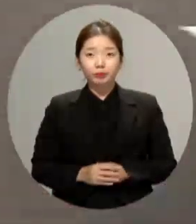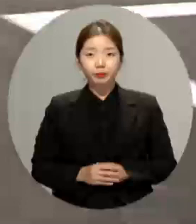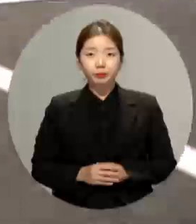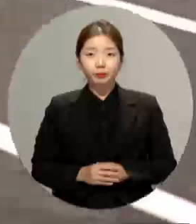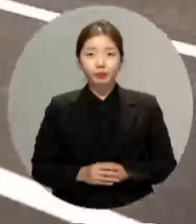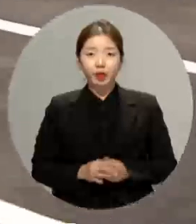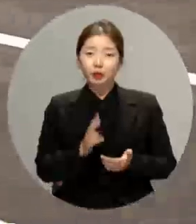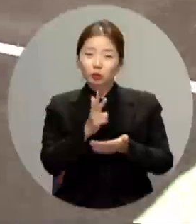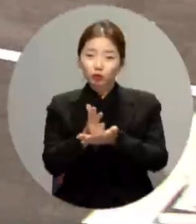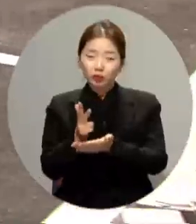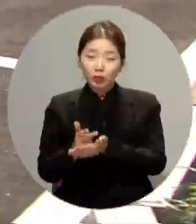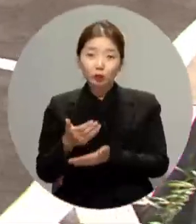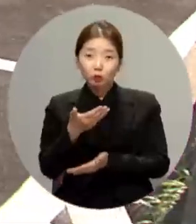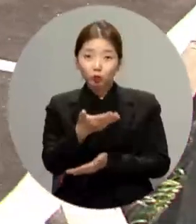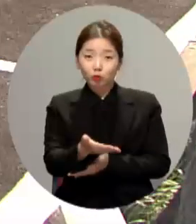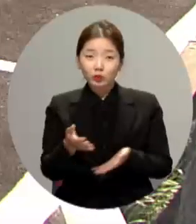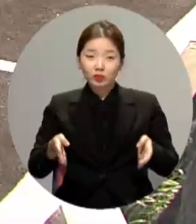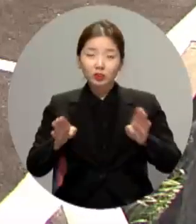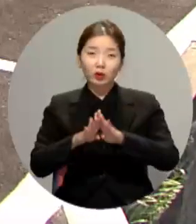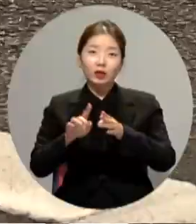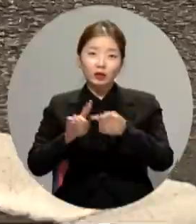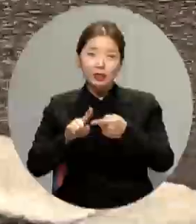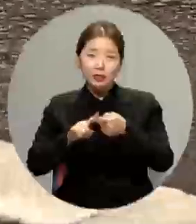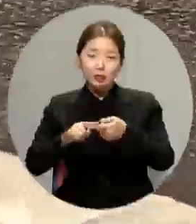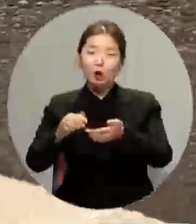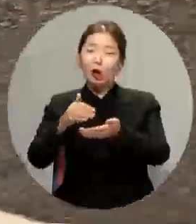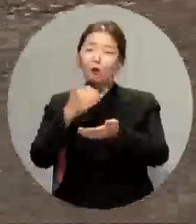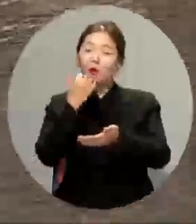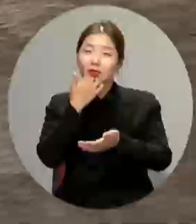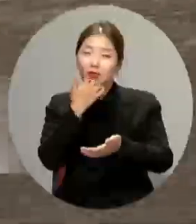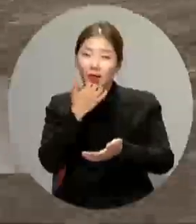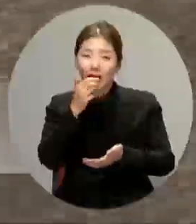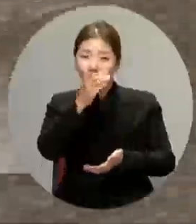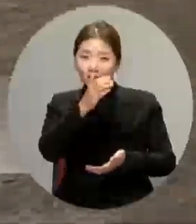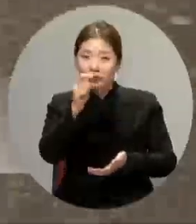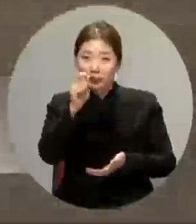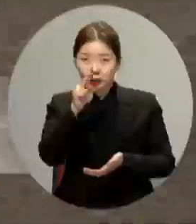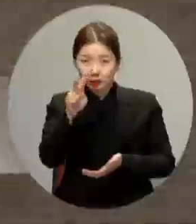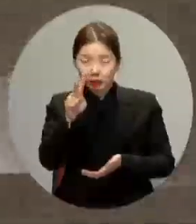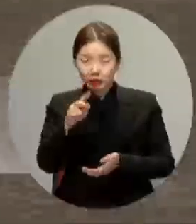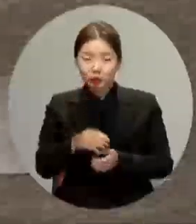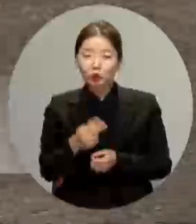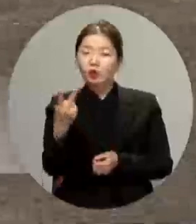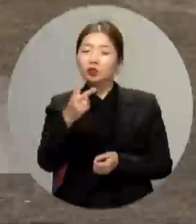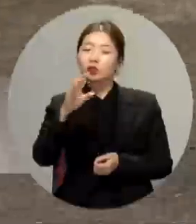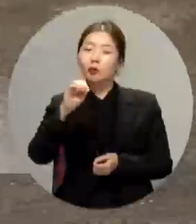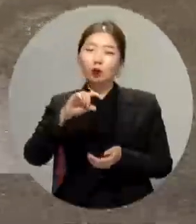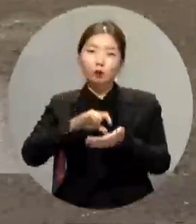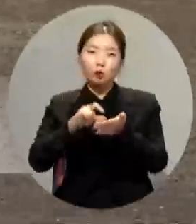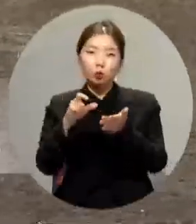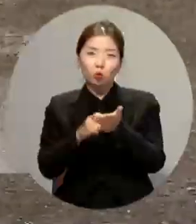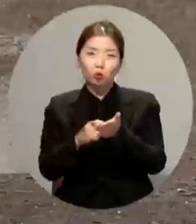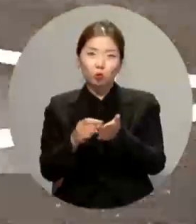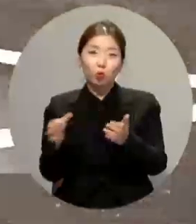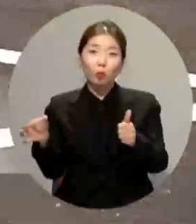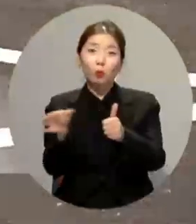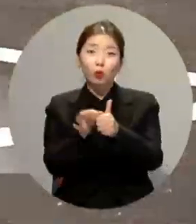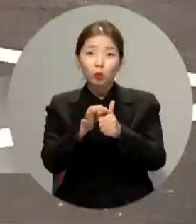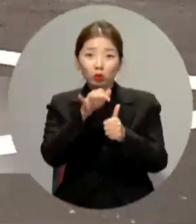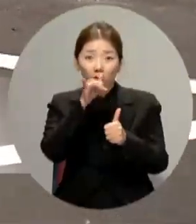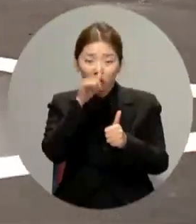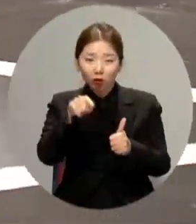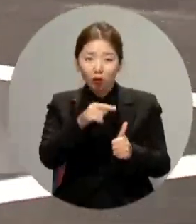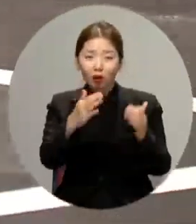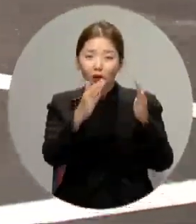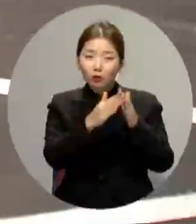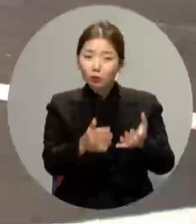반면 주차 공간을 제공하는 시설에는 도색이나 CCTV 설치 등을 명목으로 최대 2천만 원씩 시비가 지급돼 주차장